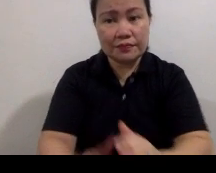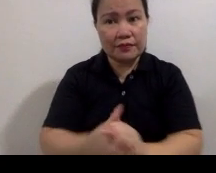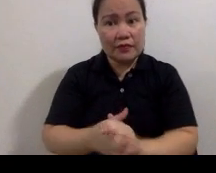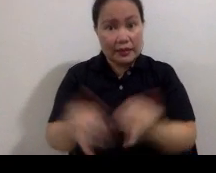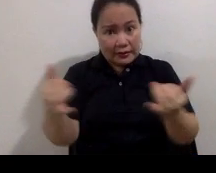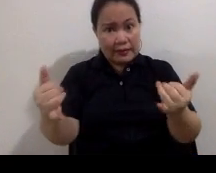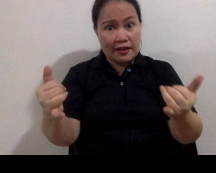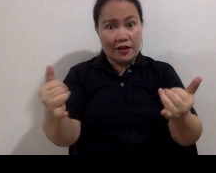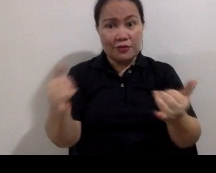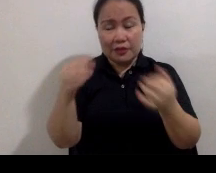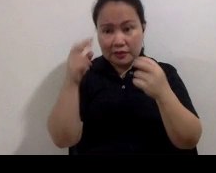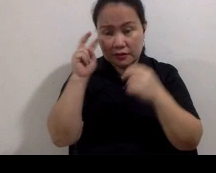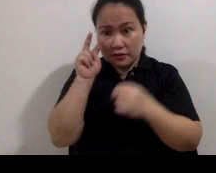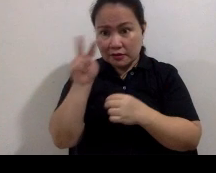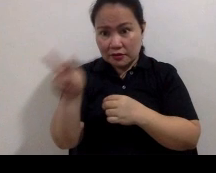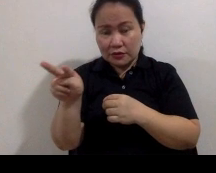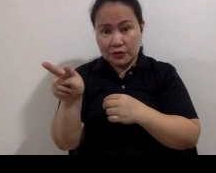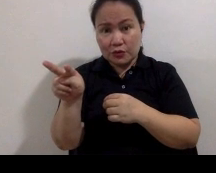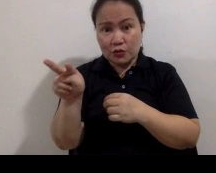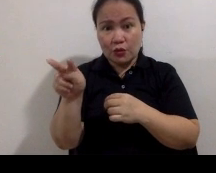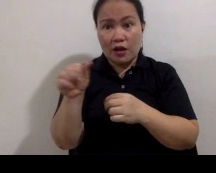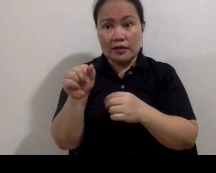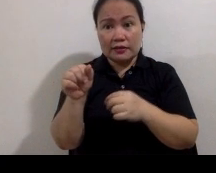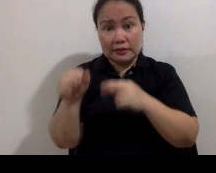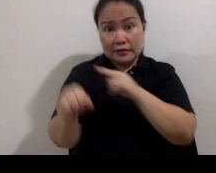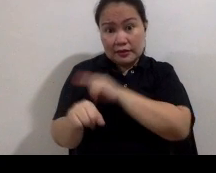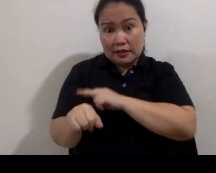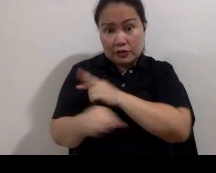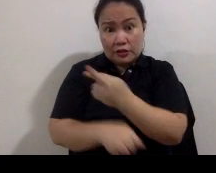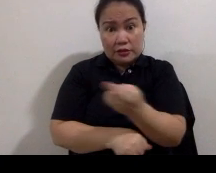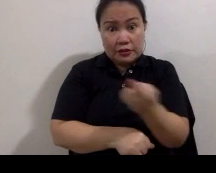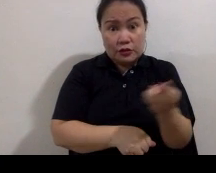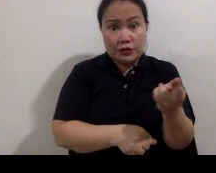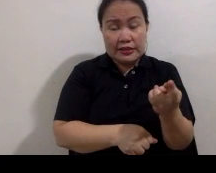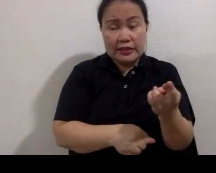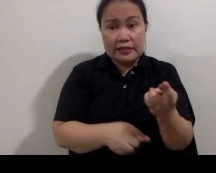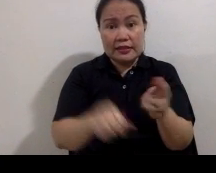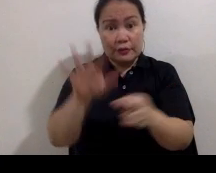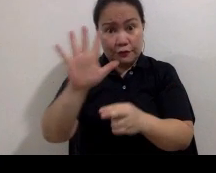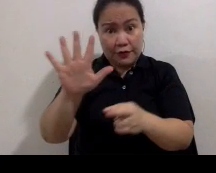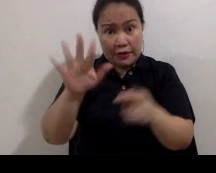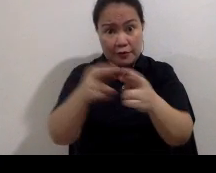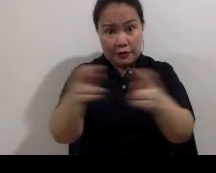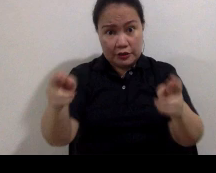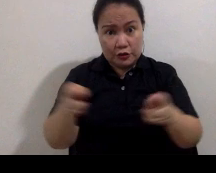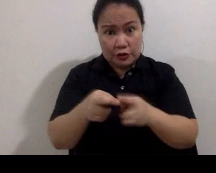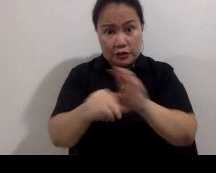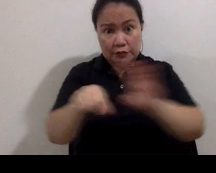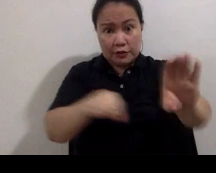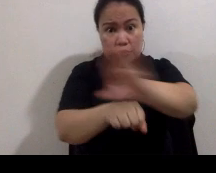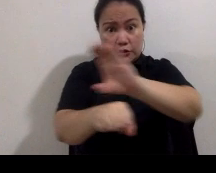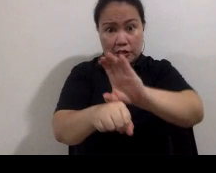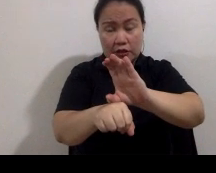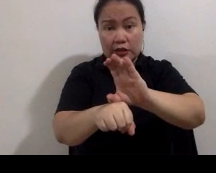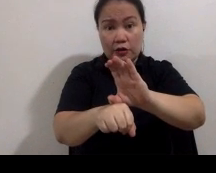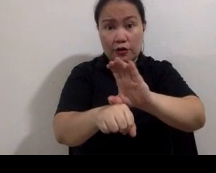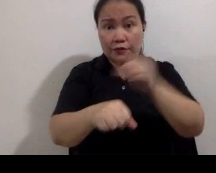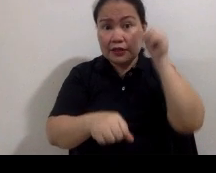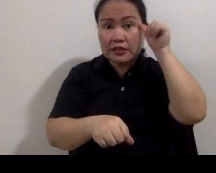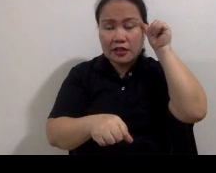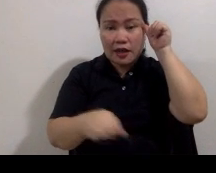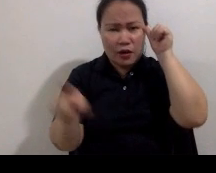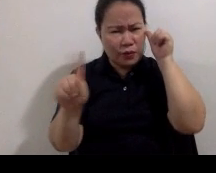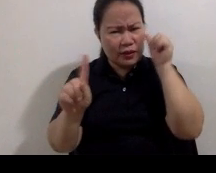tubig. Ngayon ay tunghayan na natin ang mga likas na yaman o yamang likas sa 5 rehiyon ng kontinente ng